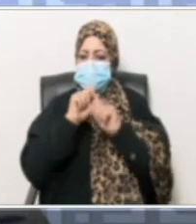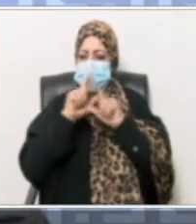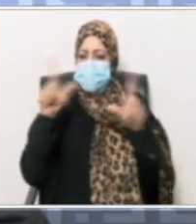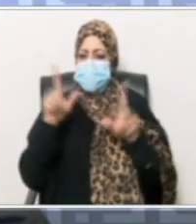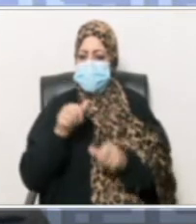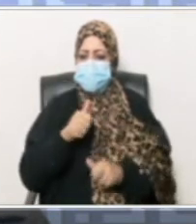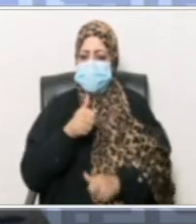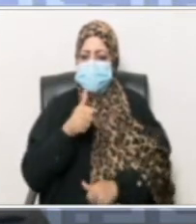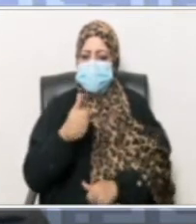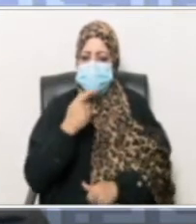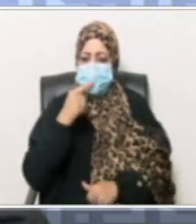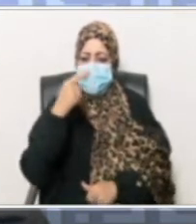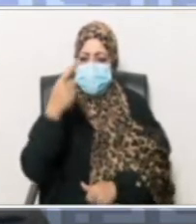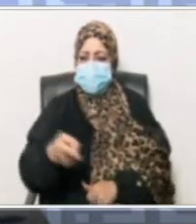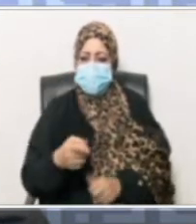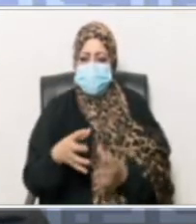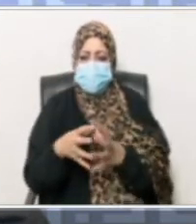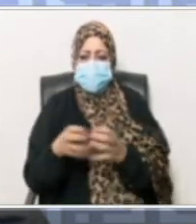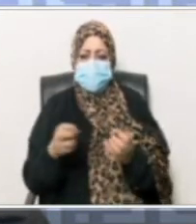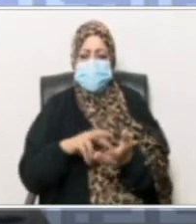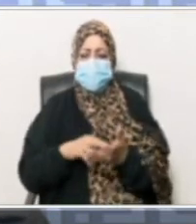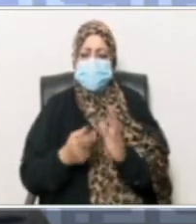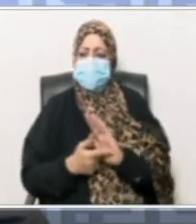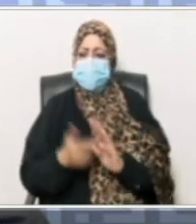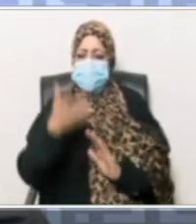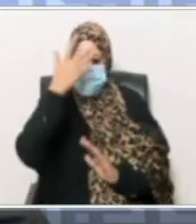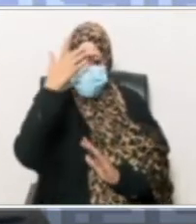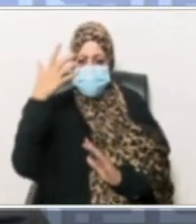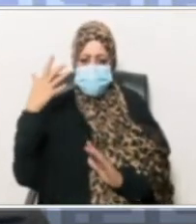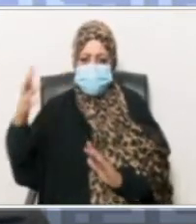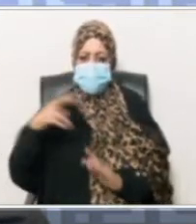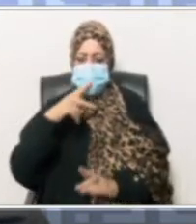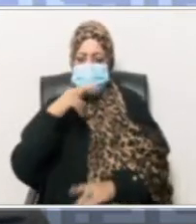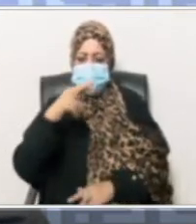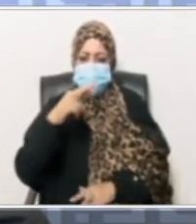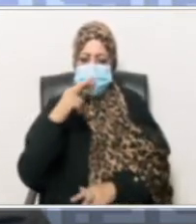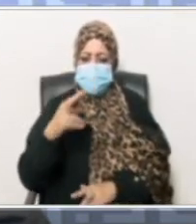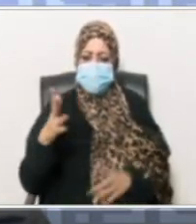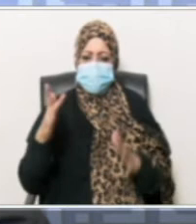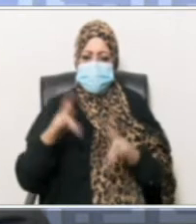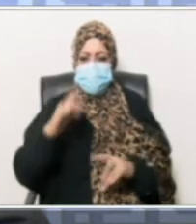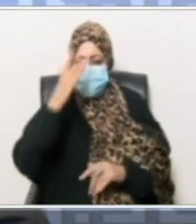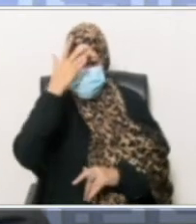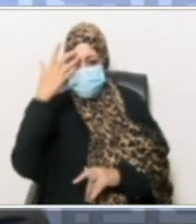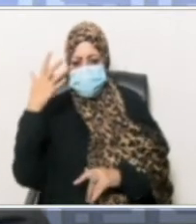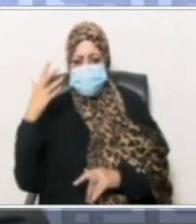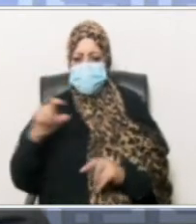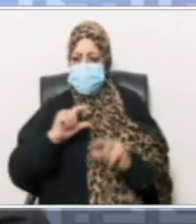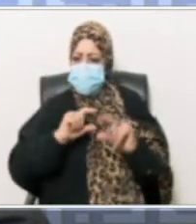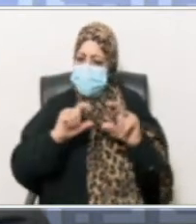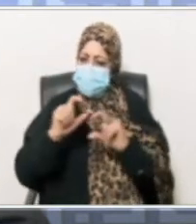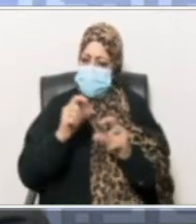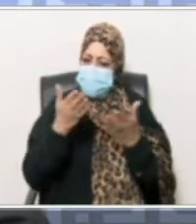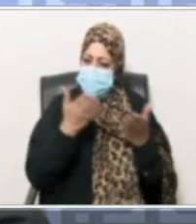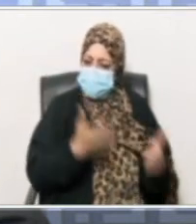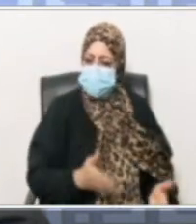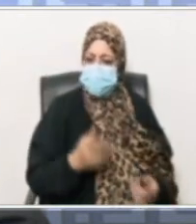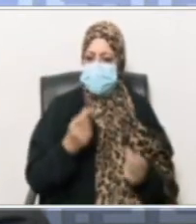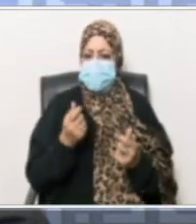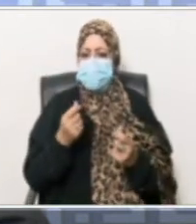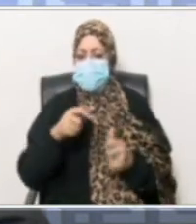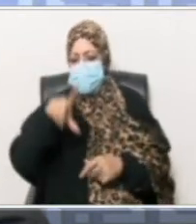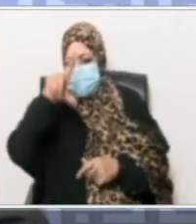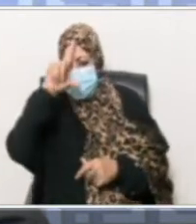وإذا تكلم وجلس مع خبراء المصارف والمالية وكل منهم يبدي برأيه،